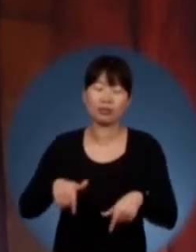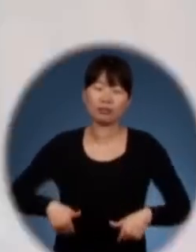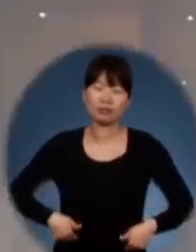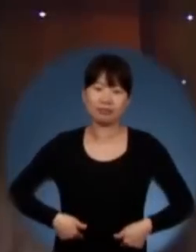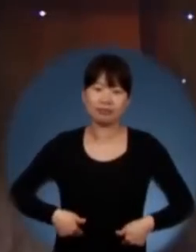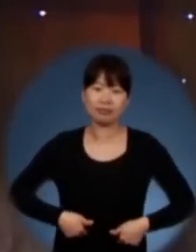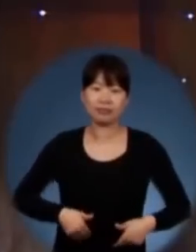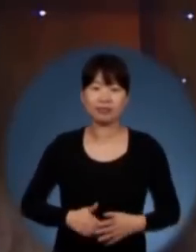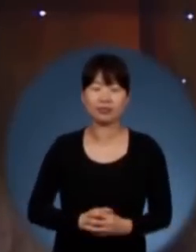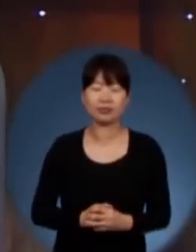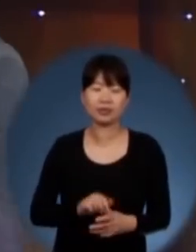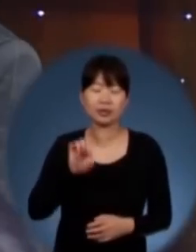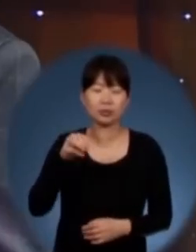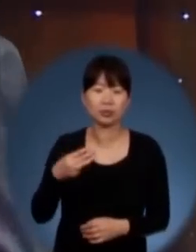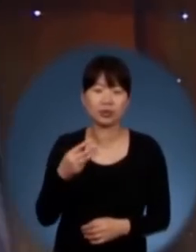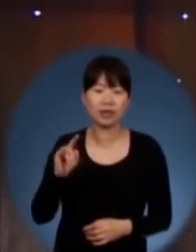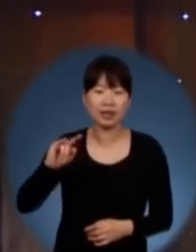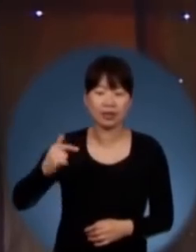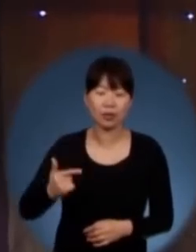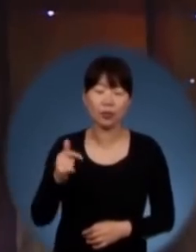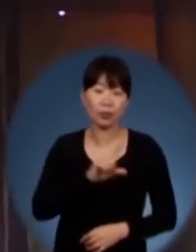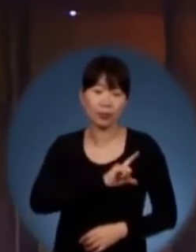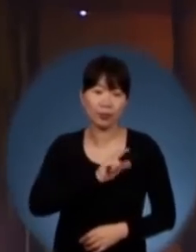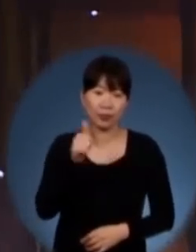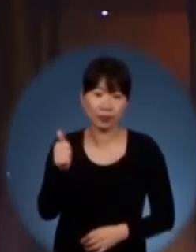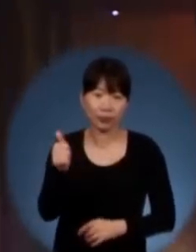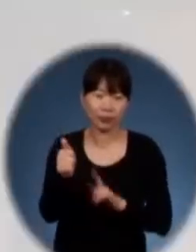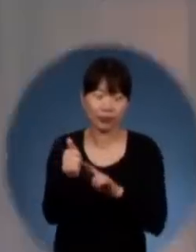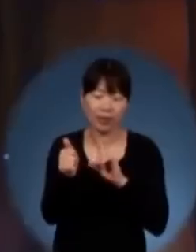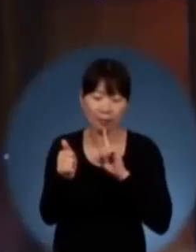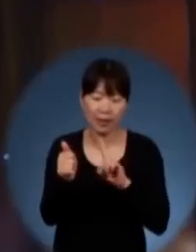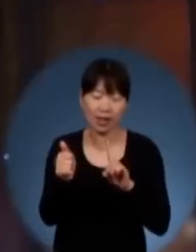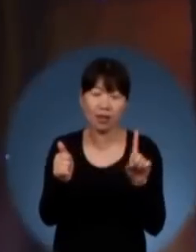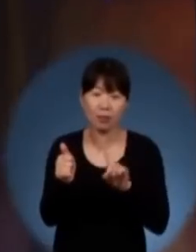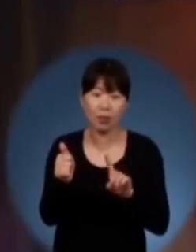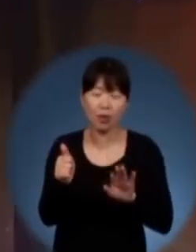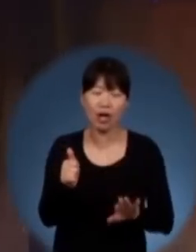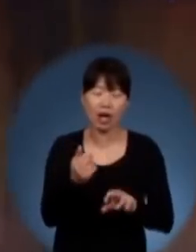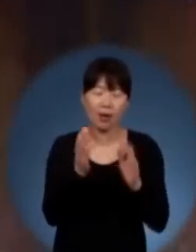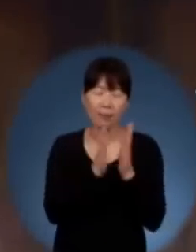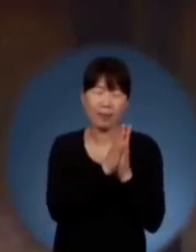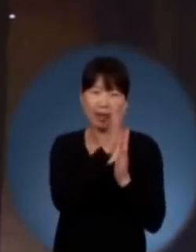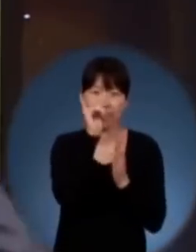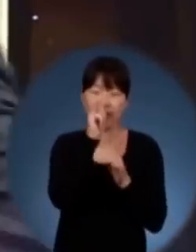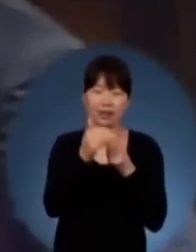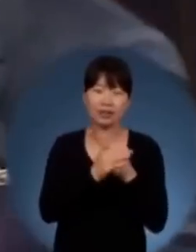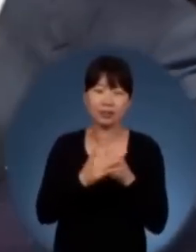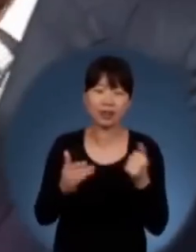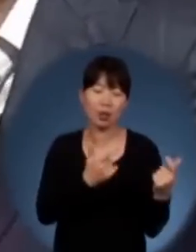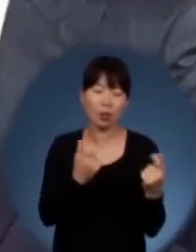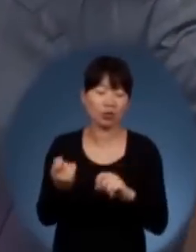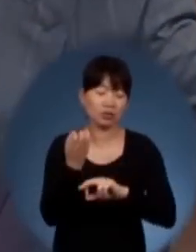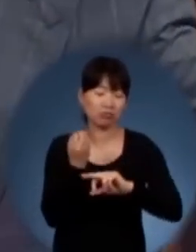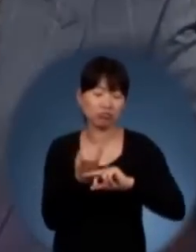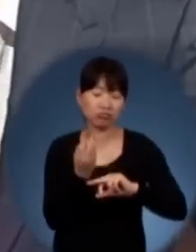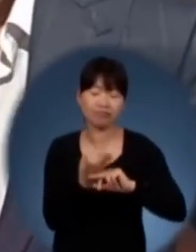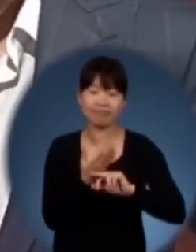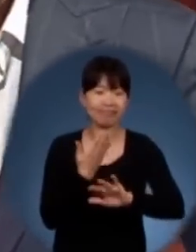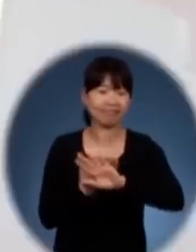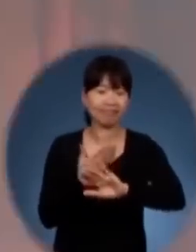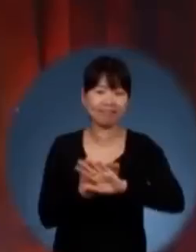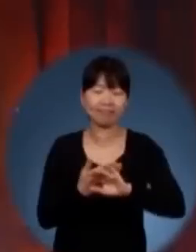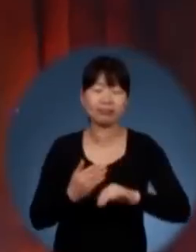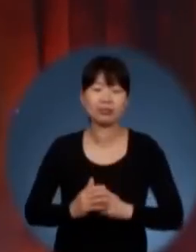것이었습니다 플라톤 바로이 사람이 한 말이 무엇일까요 반짝인다고 모두 금은 아니라는